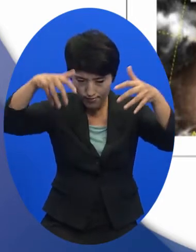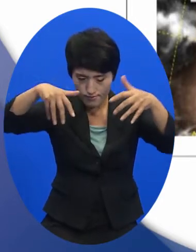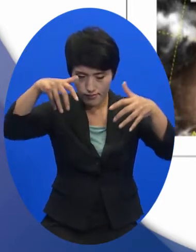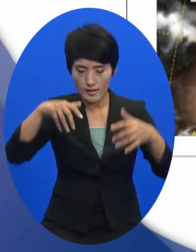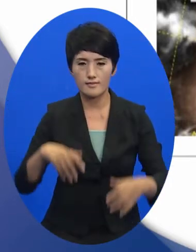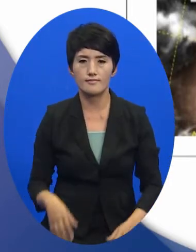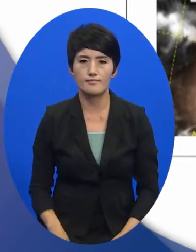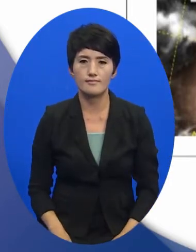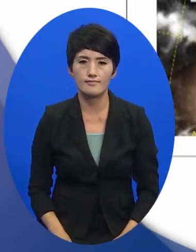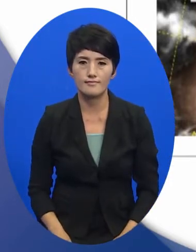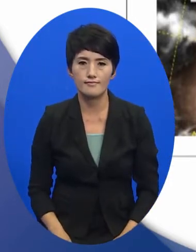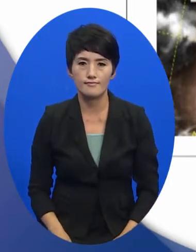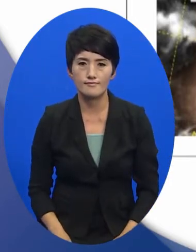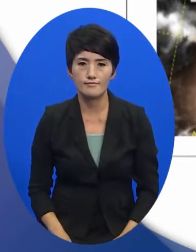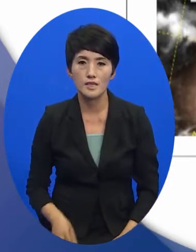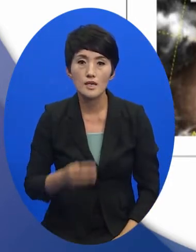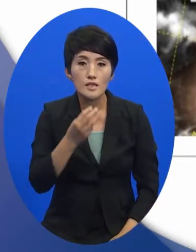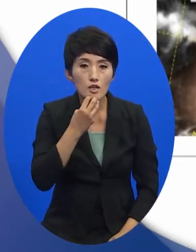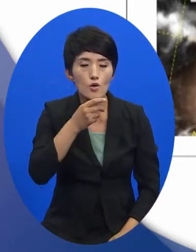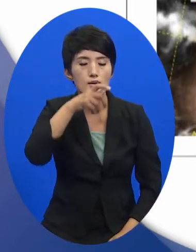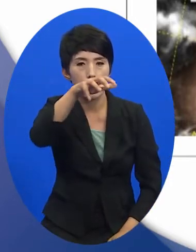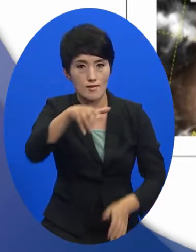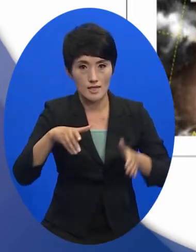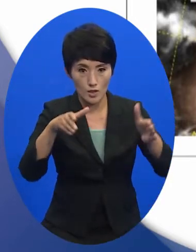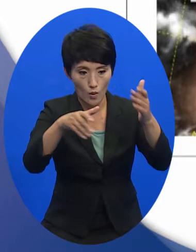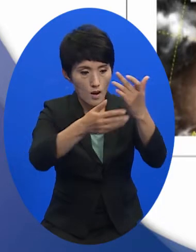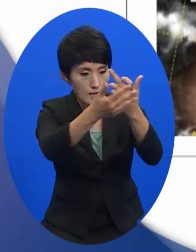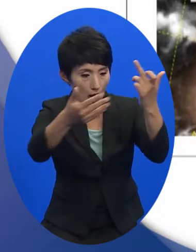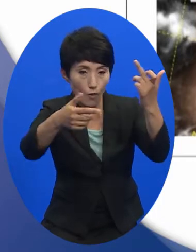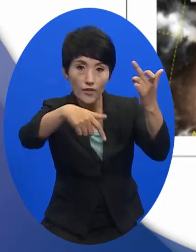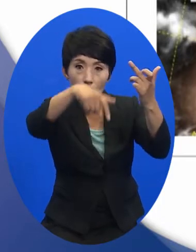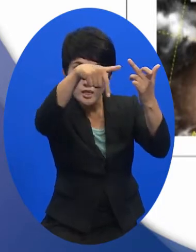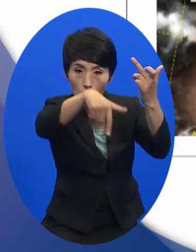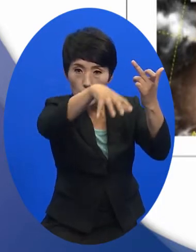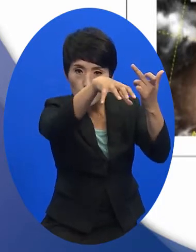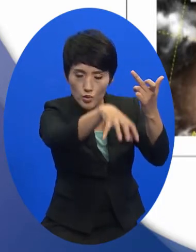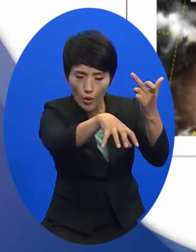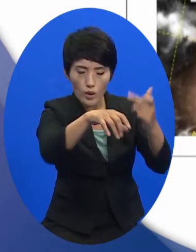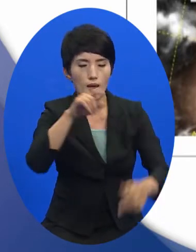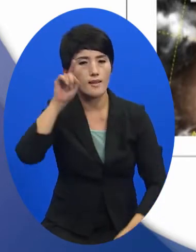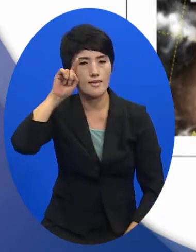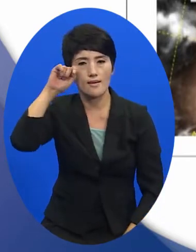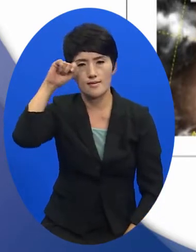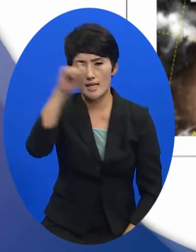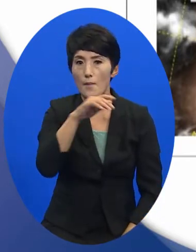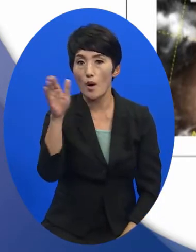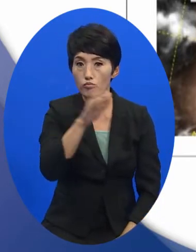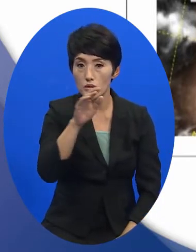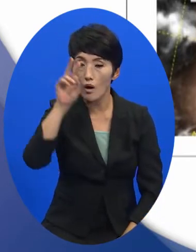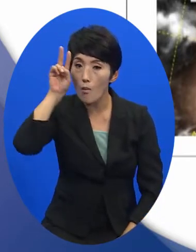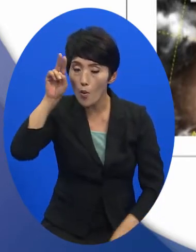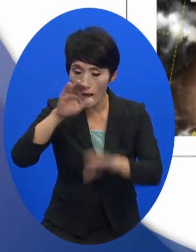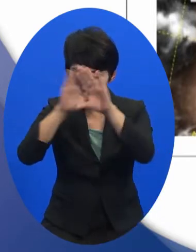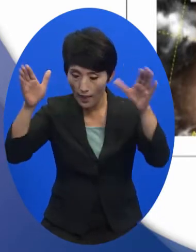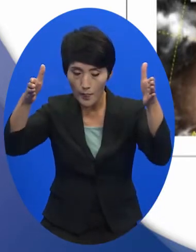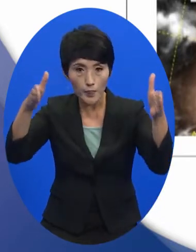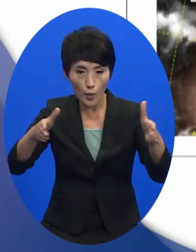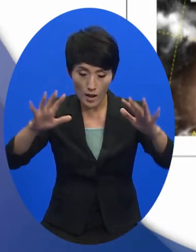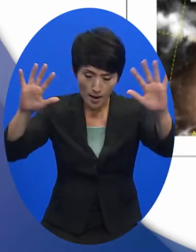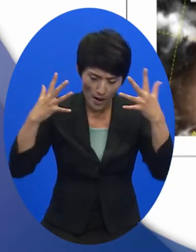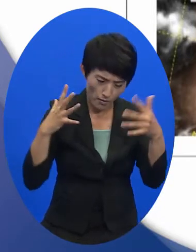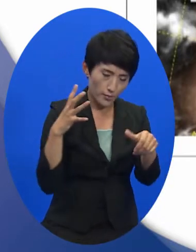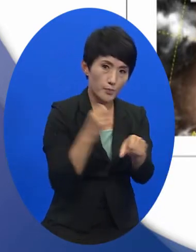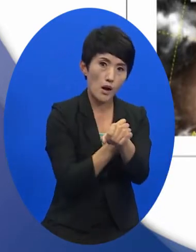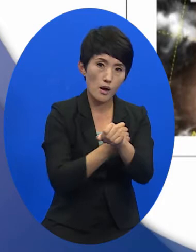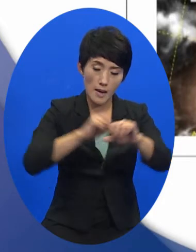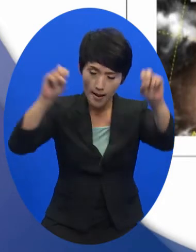되겠습니다 따라서 서울 경기도와 강원도 영서 지방을 중심으로 낼 새벽부터 물에 낮 사이에 돌풍과 함께